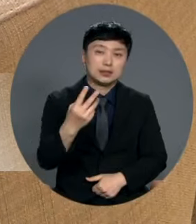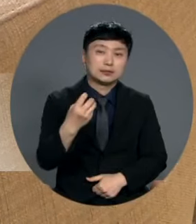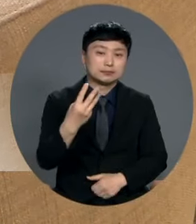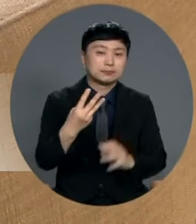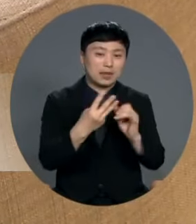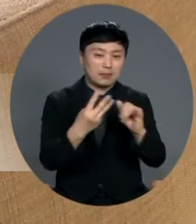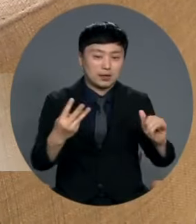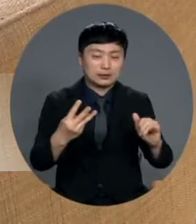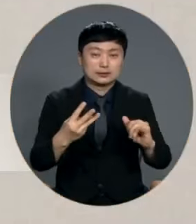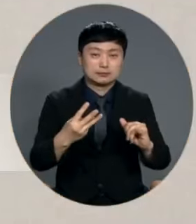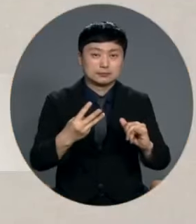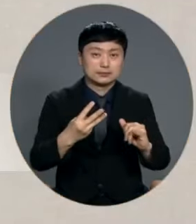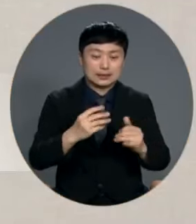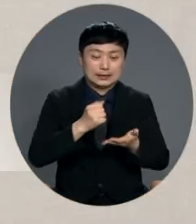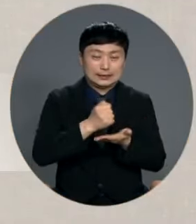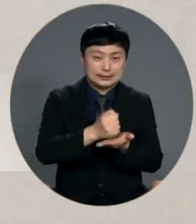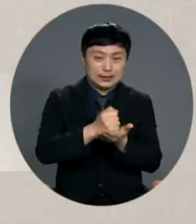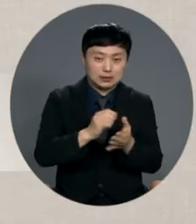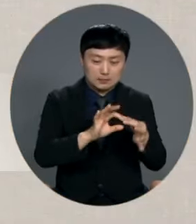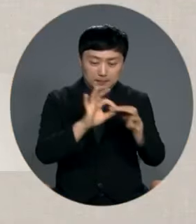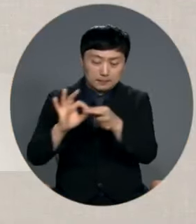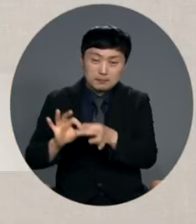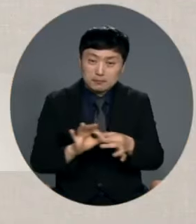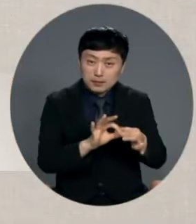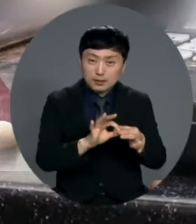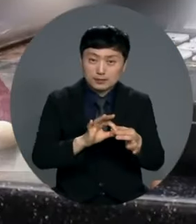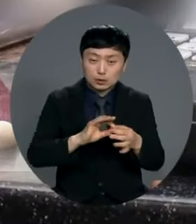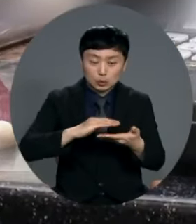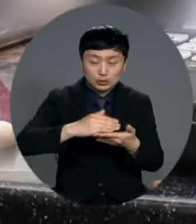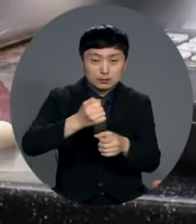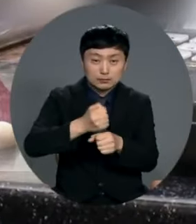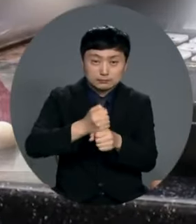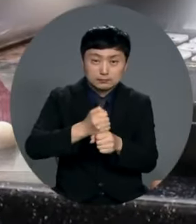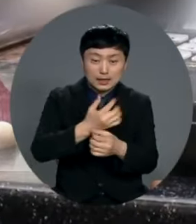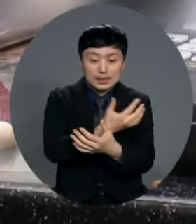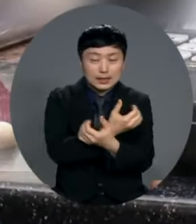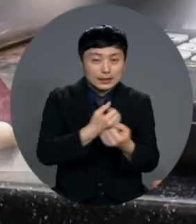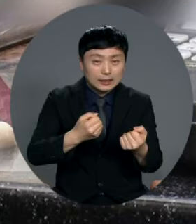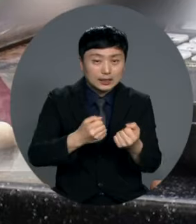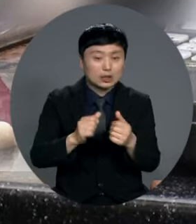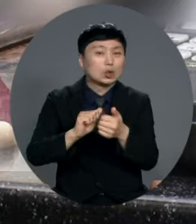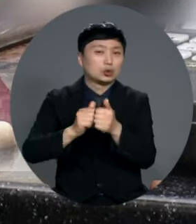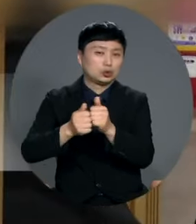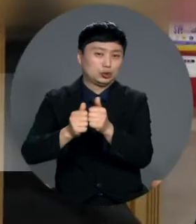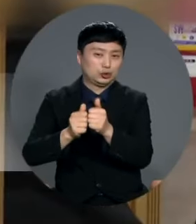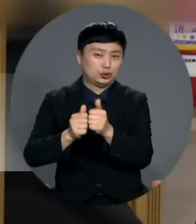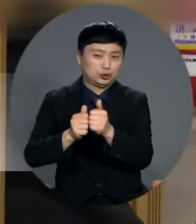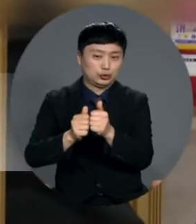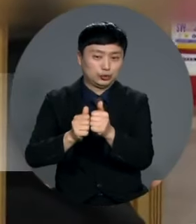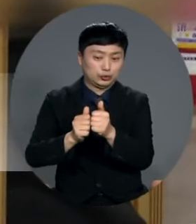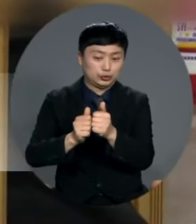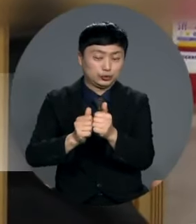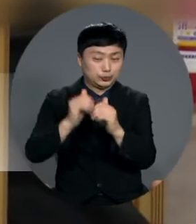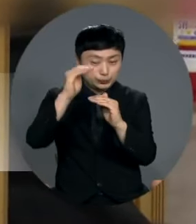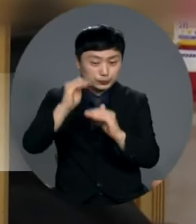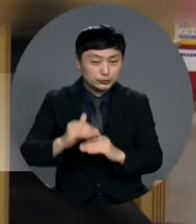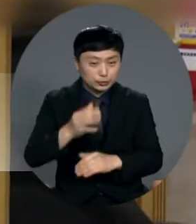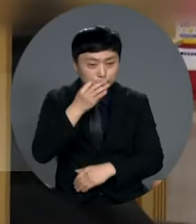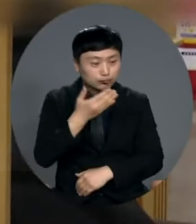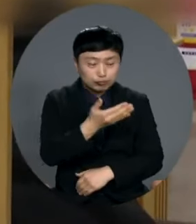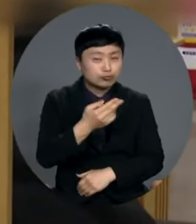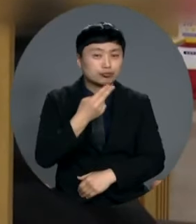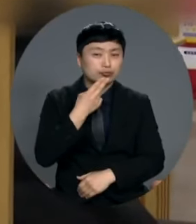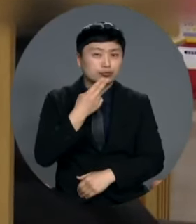은행 예금 연계 증권계좌를 개설하면서 계약 서류인 자설 서비스 이용약관을 제공하지